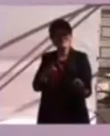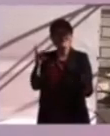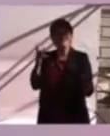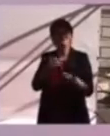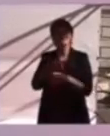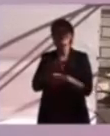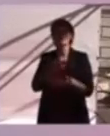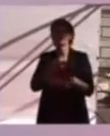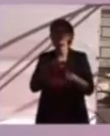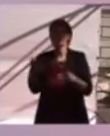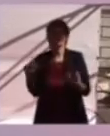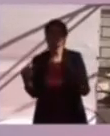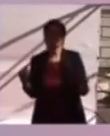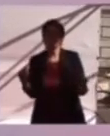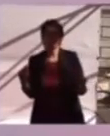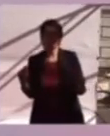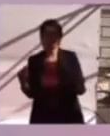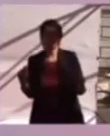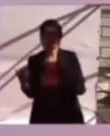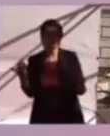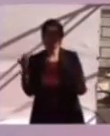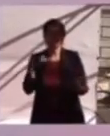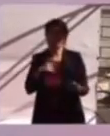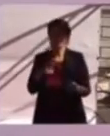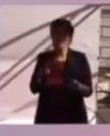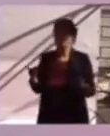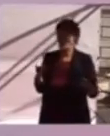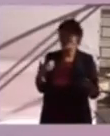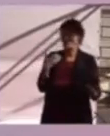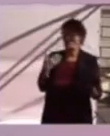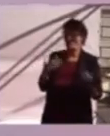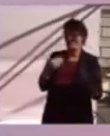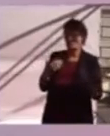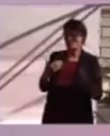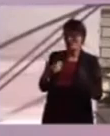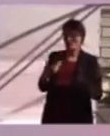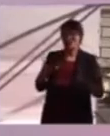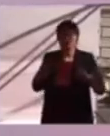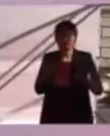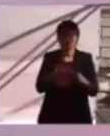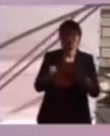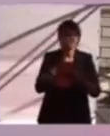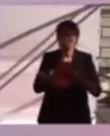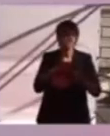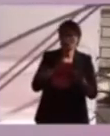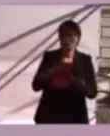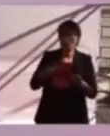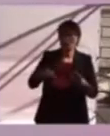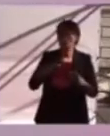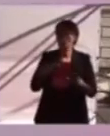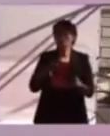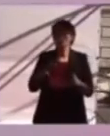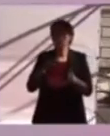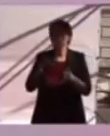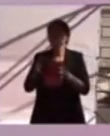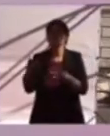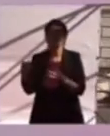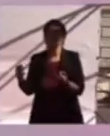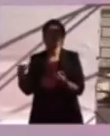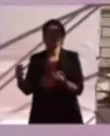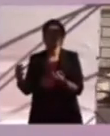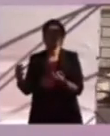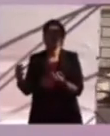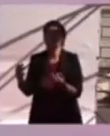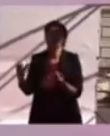c'è l'emergenza trovi le soluzioni poi torni alla normalità e ri salta fuori che non funziona nulla perché vuol dire allora quel punto lì che devi proprio